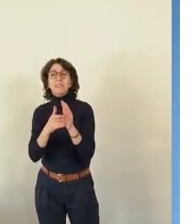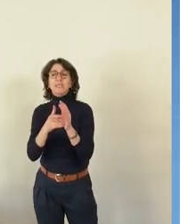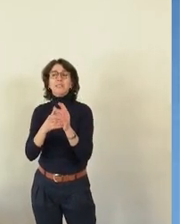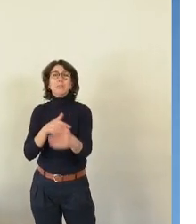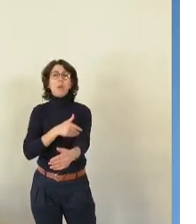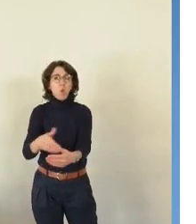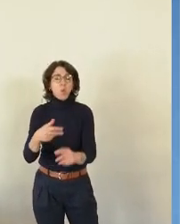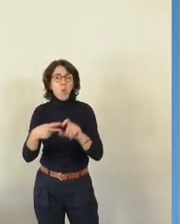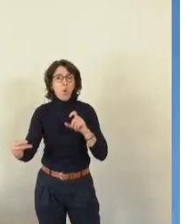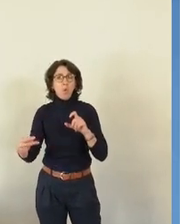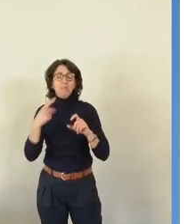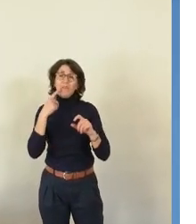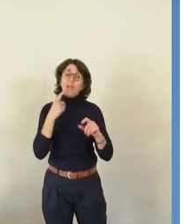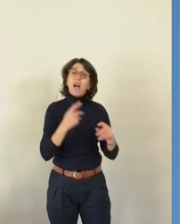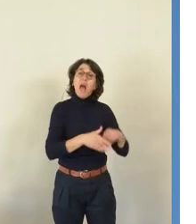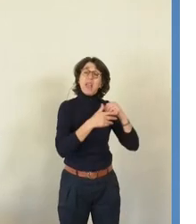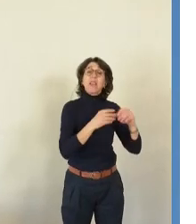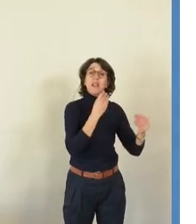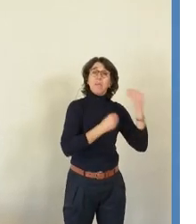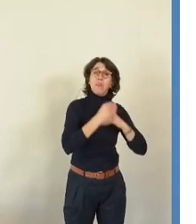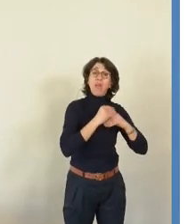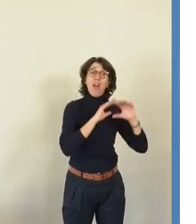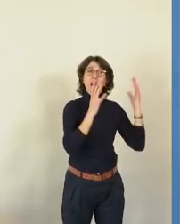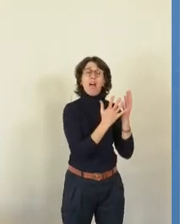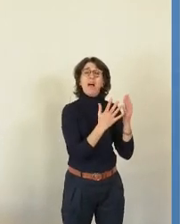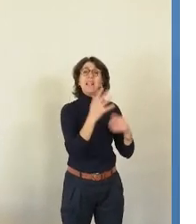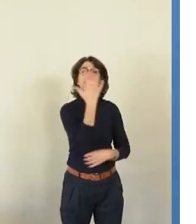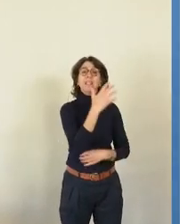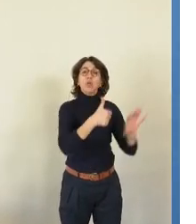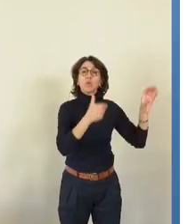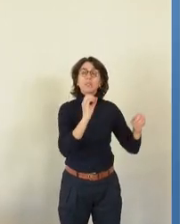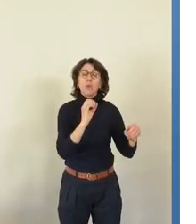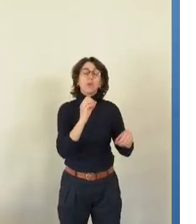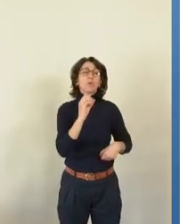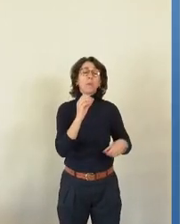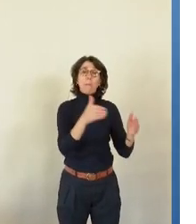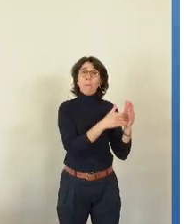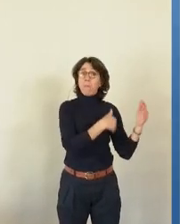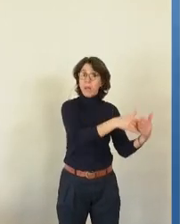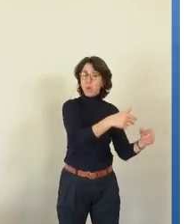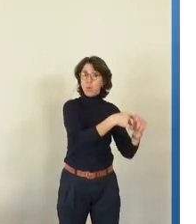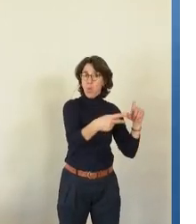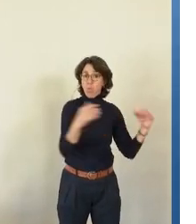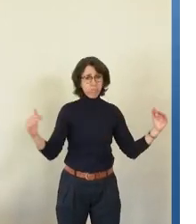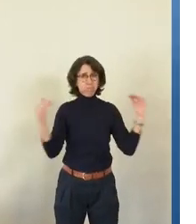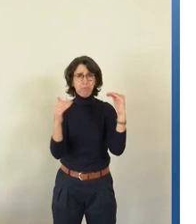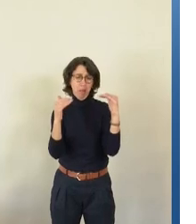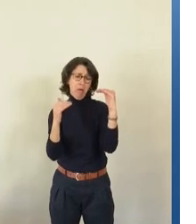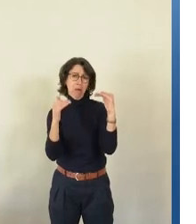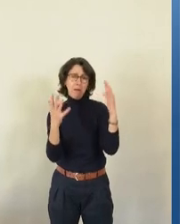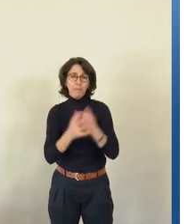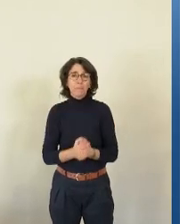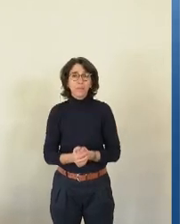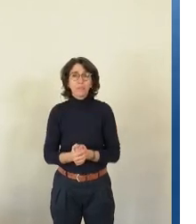totale de l'aide alimentaire qui s'élève elle à 560 millions d'euros selon l'Organisation des Nations Unies